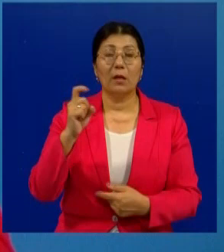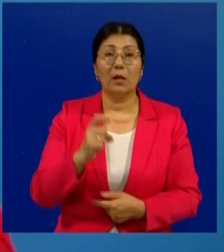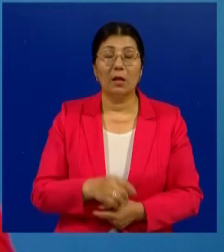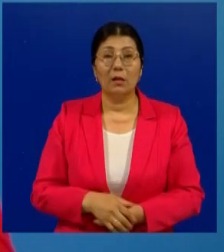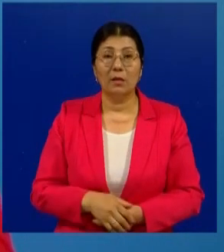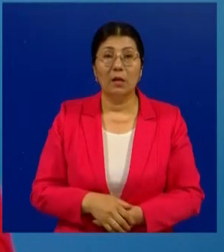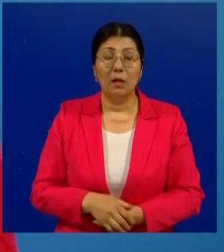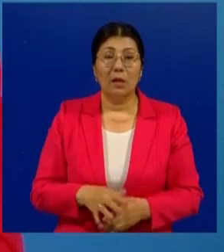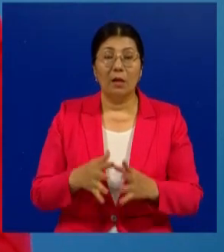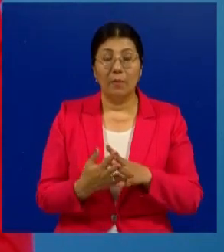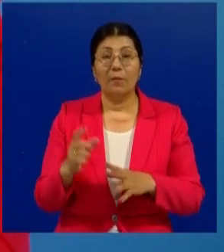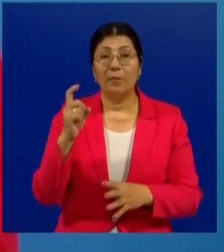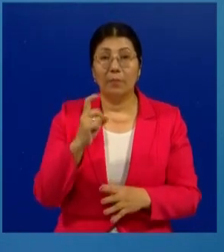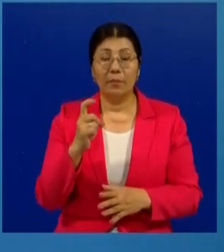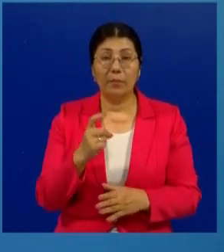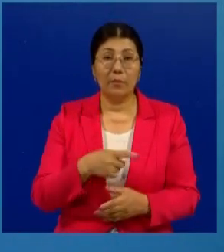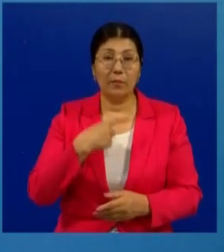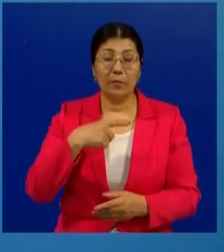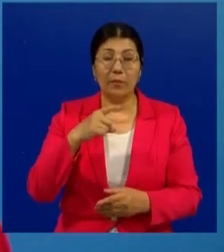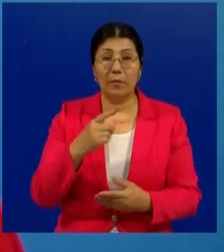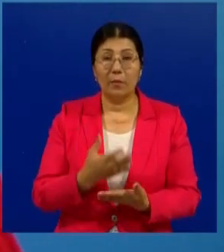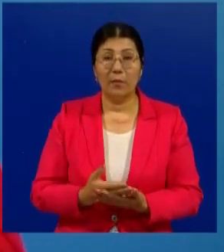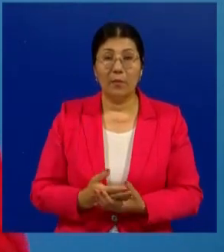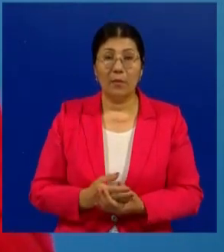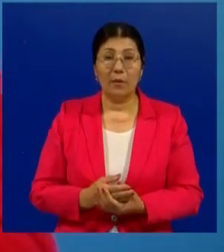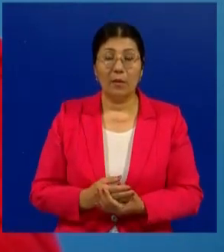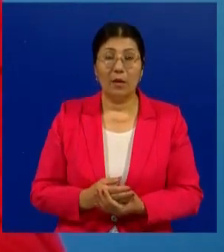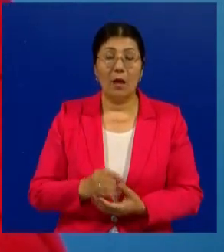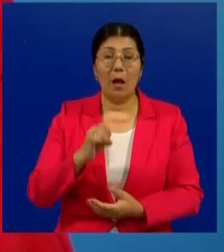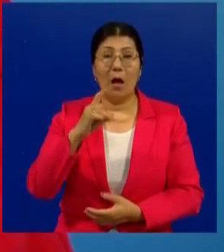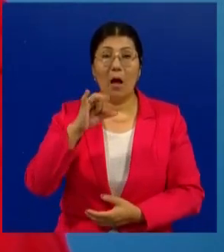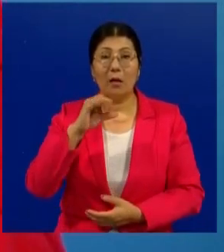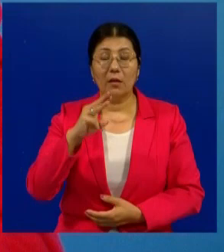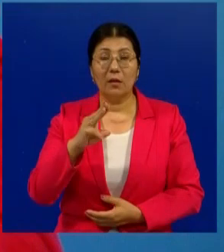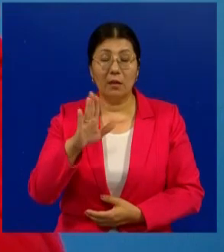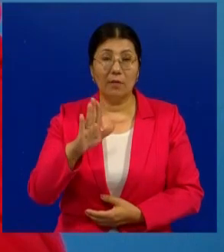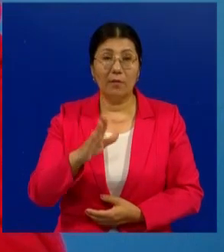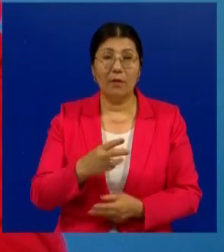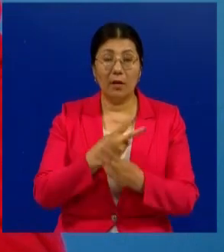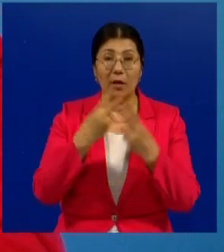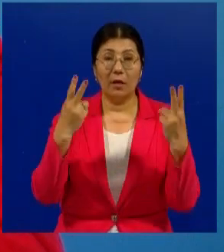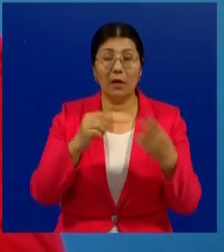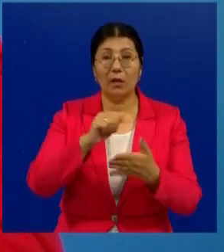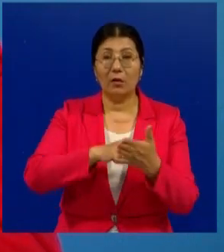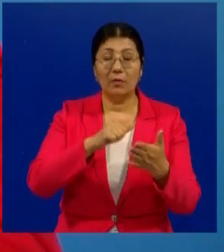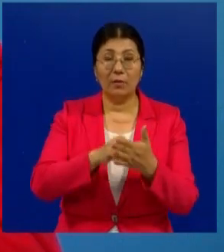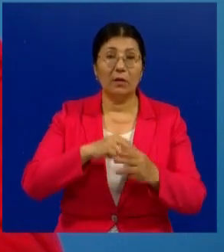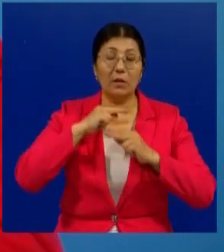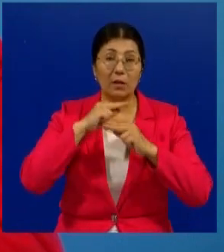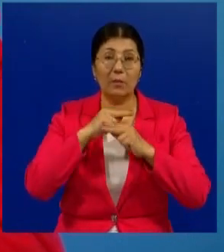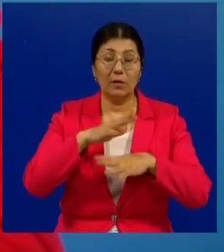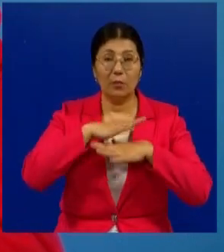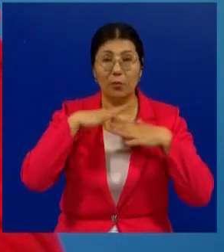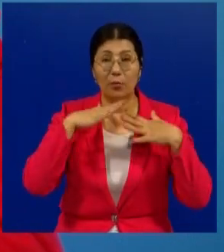тікелей тақырыбым. Осы кезде енді қарап отырсақ, архивте ақтарған құжаттардан байқағанымыздай